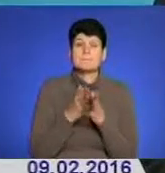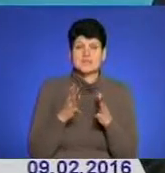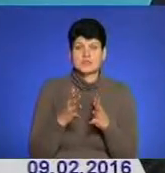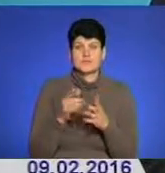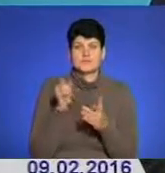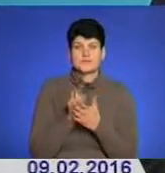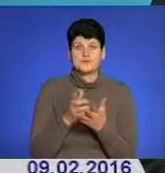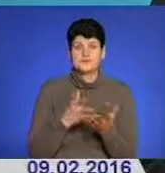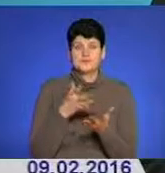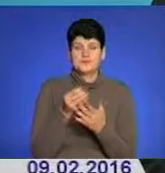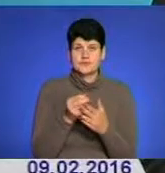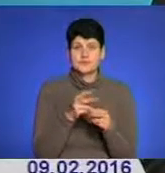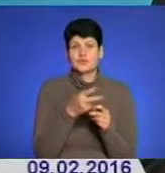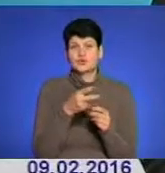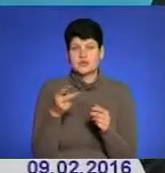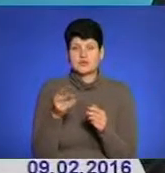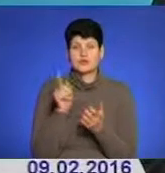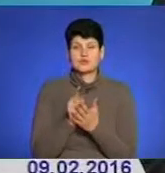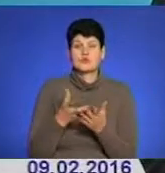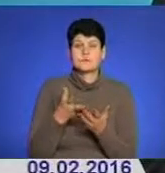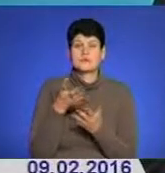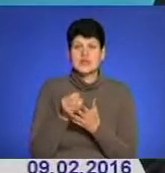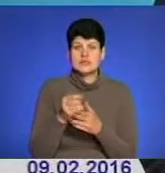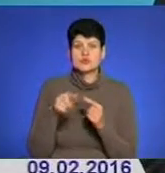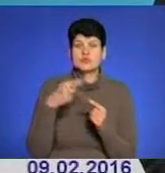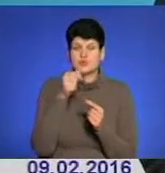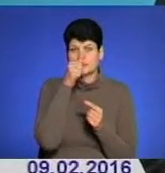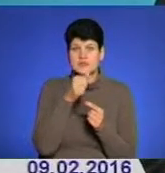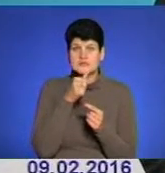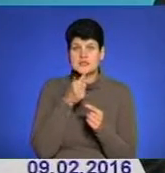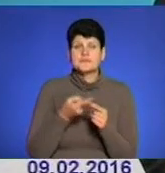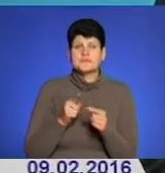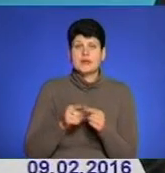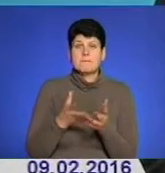плату чи дорівнює обов'язкової платі, то на наступний місяць обов'язкова плата не платиться.